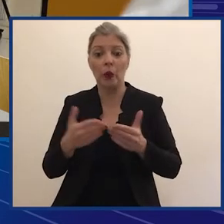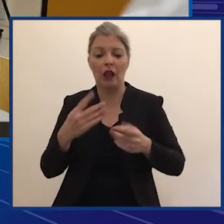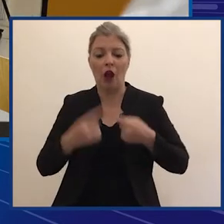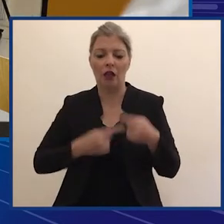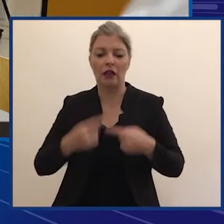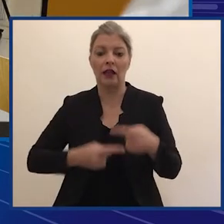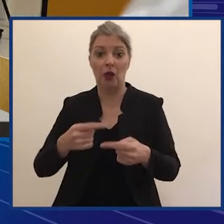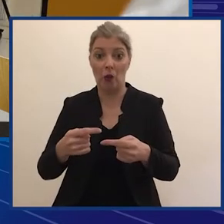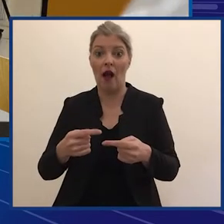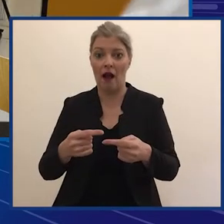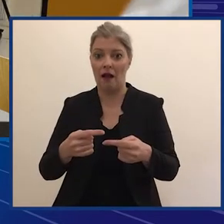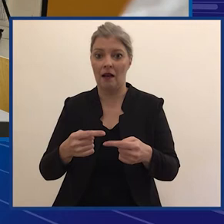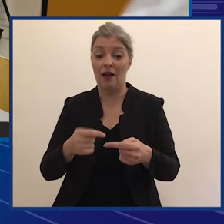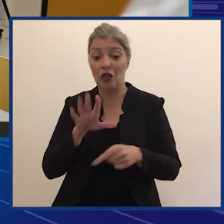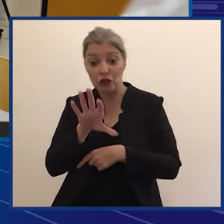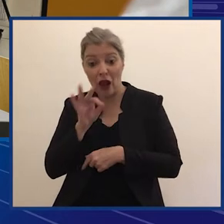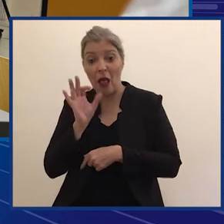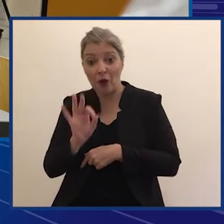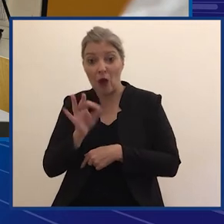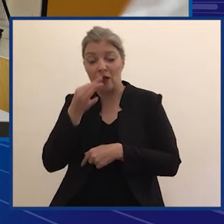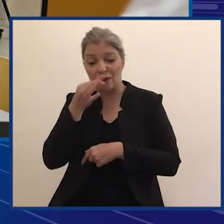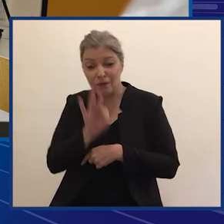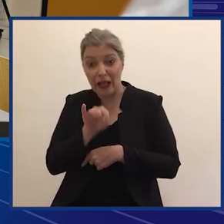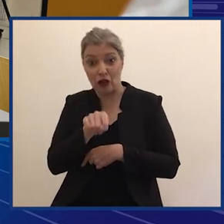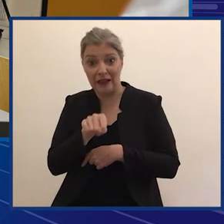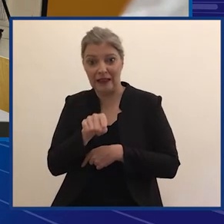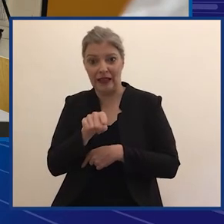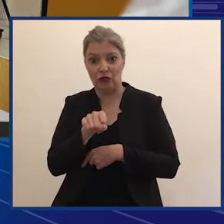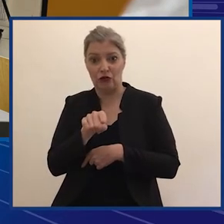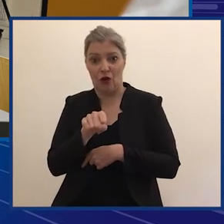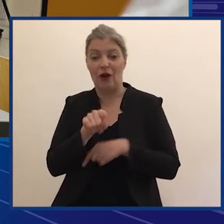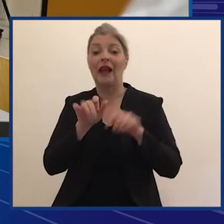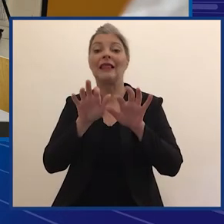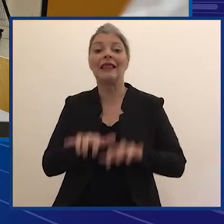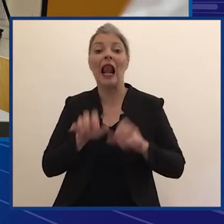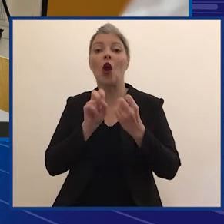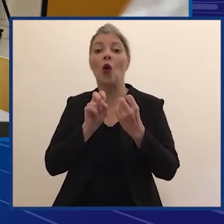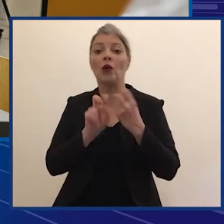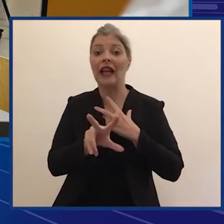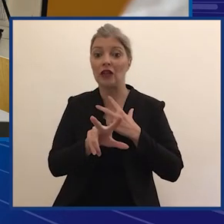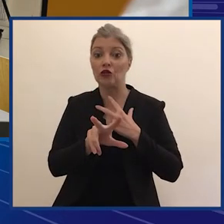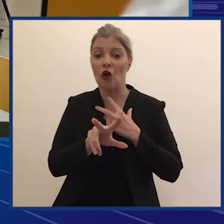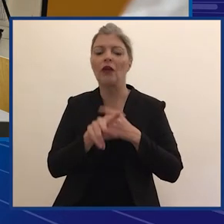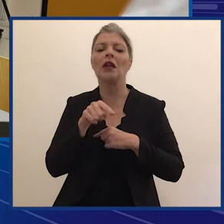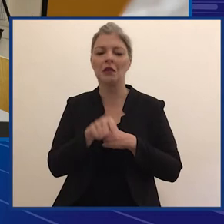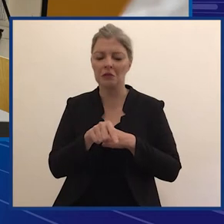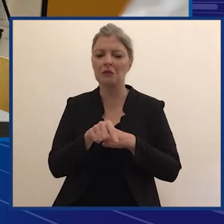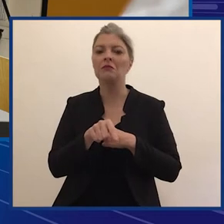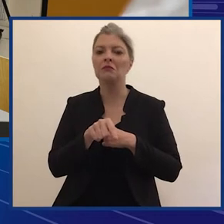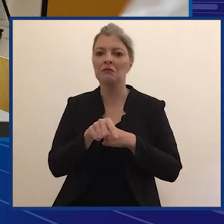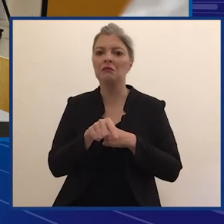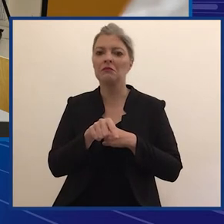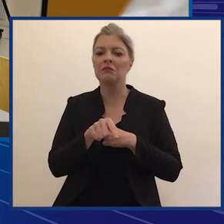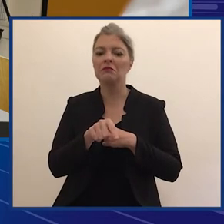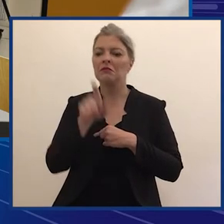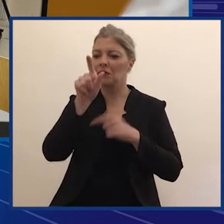se si scelgono i corsi di studi che hanno come telecomunicazioni, come disciplina catalizzante o comunque di rilievo,